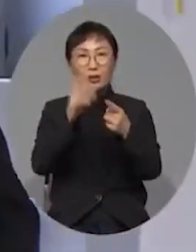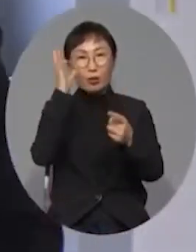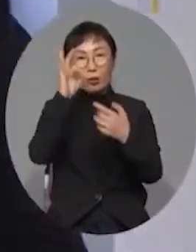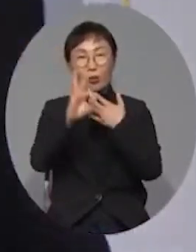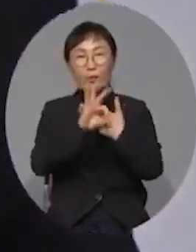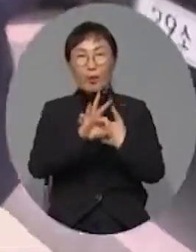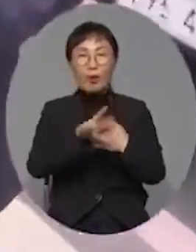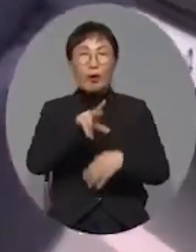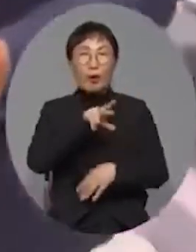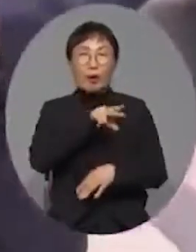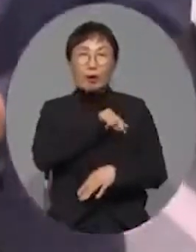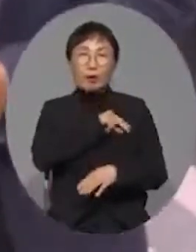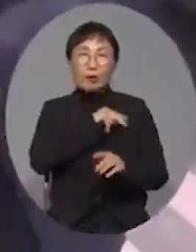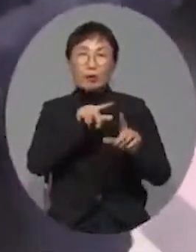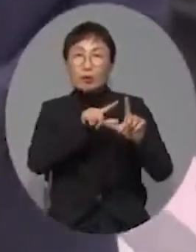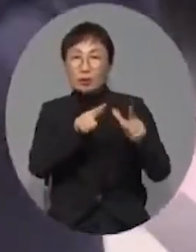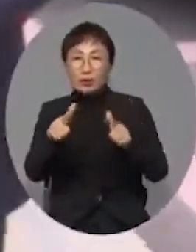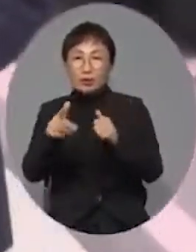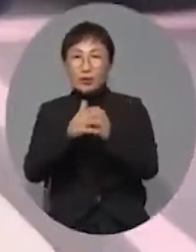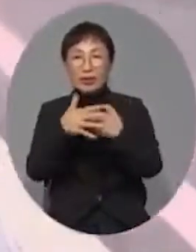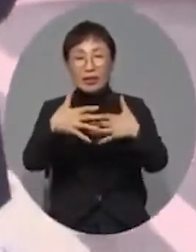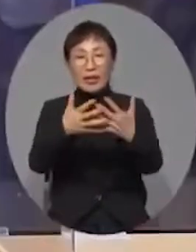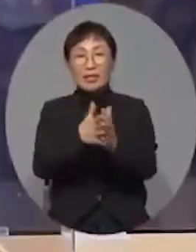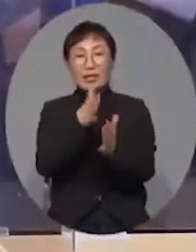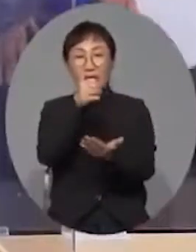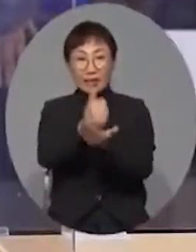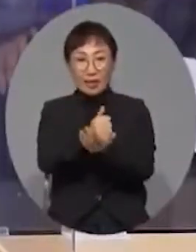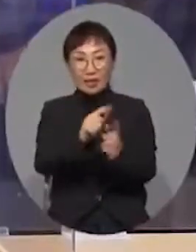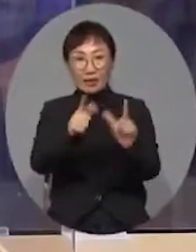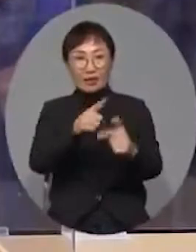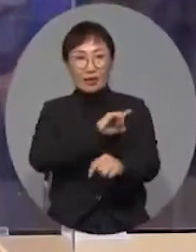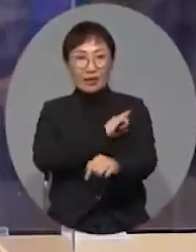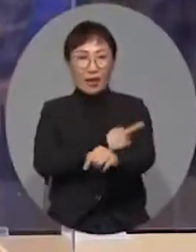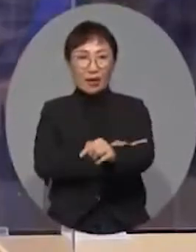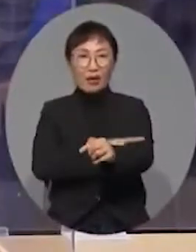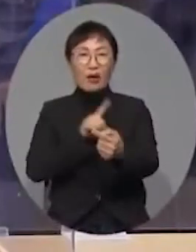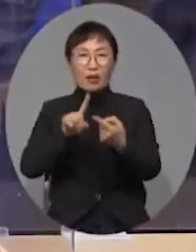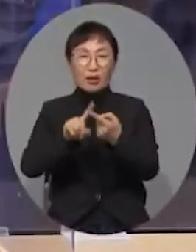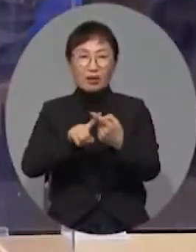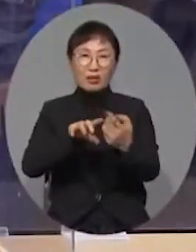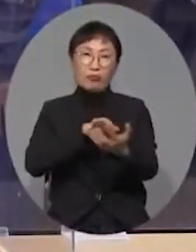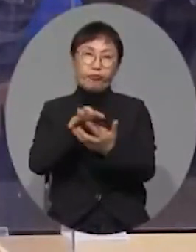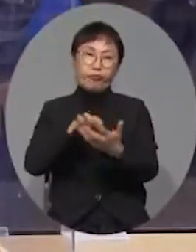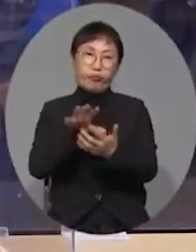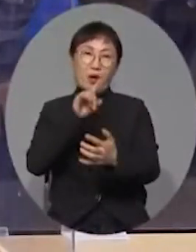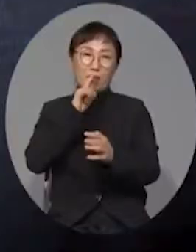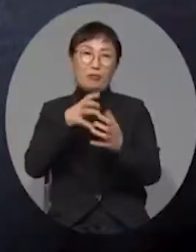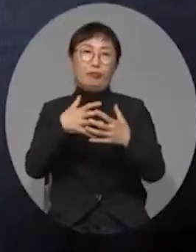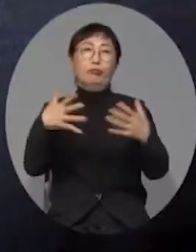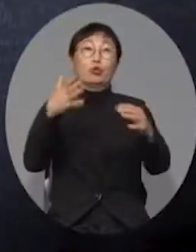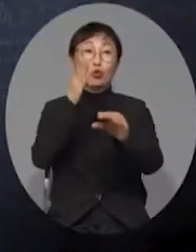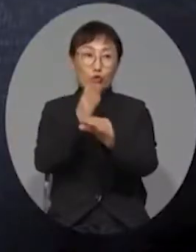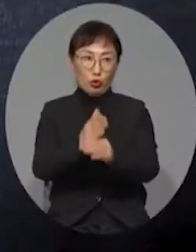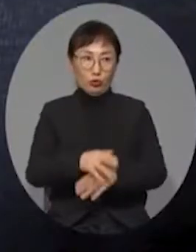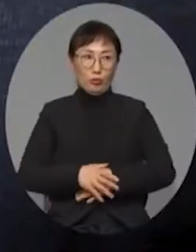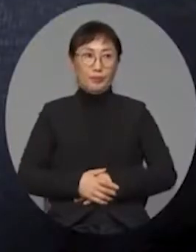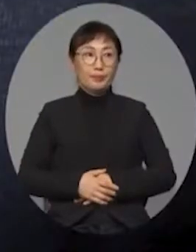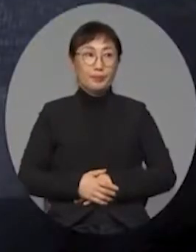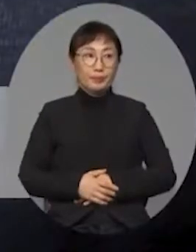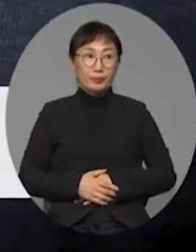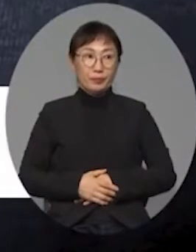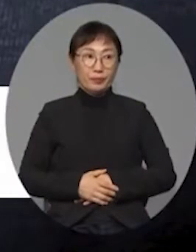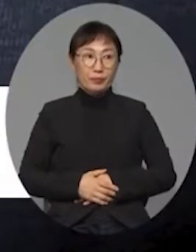전북에서 소속 지방의원이나 단체장의 자질 논란은 어제 오늘 일이 아닙니다. 민주당